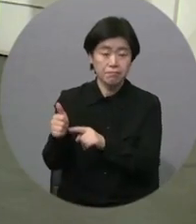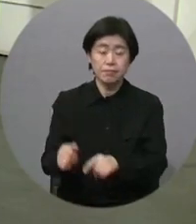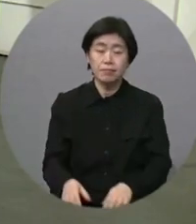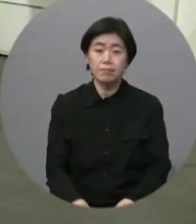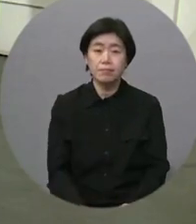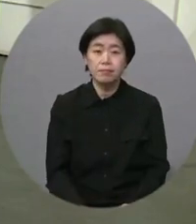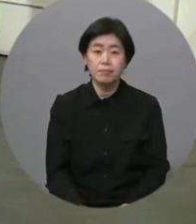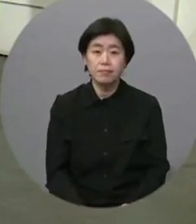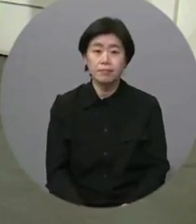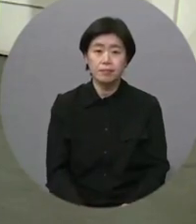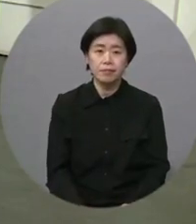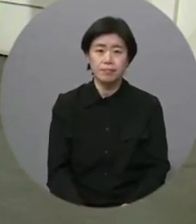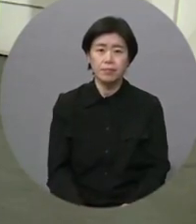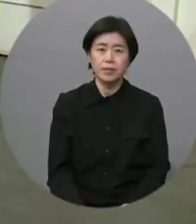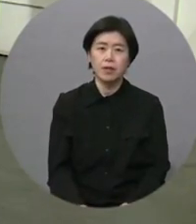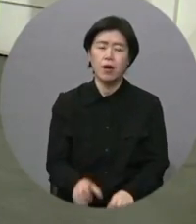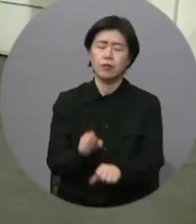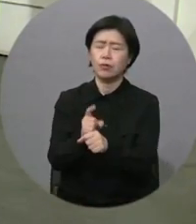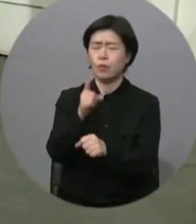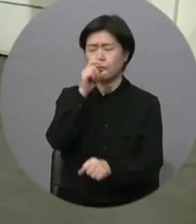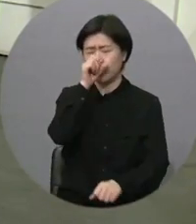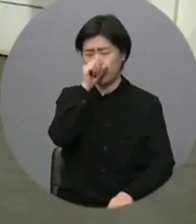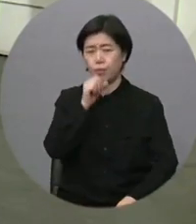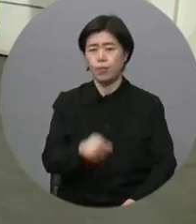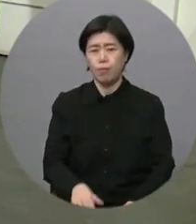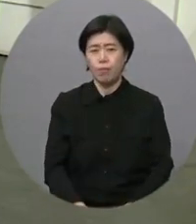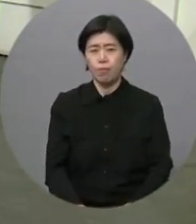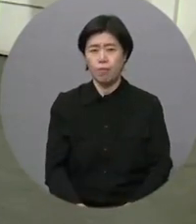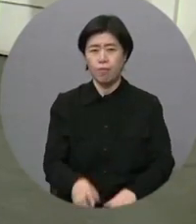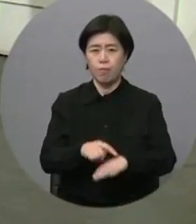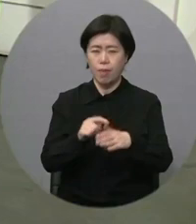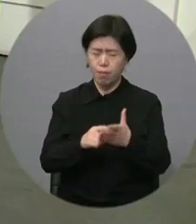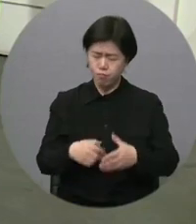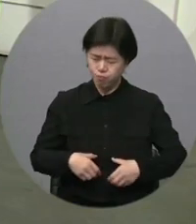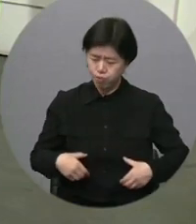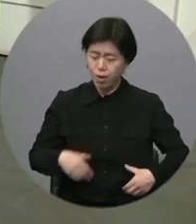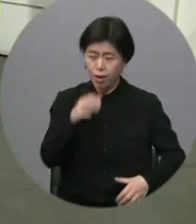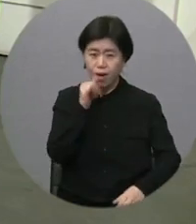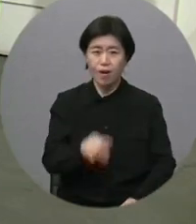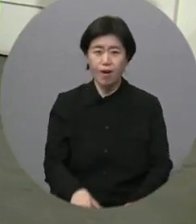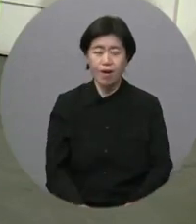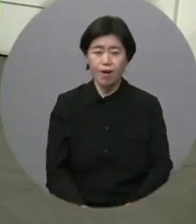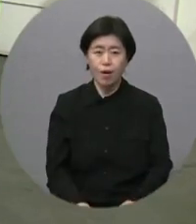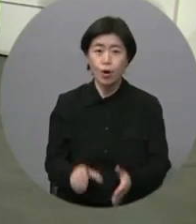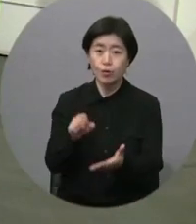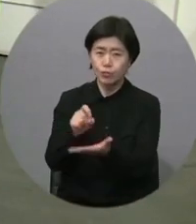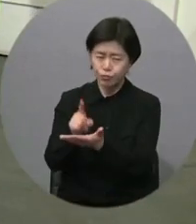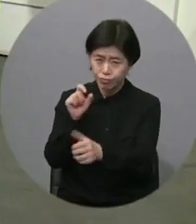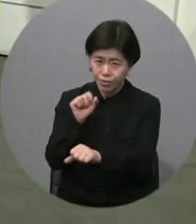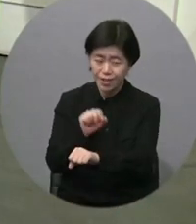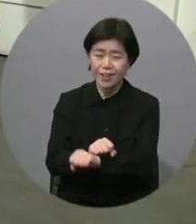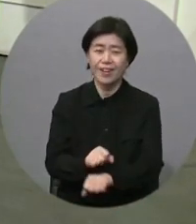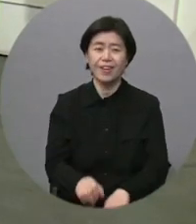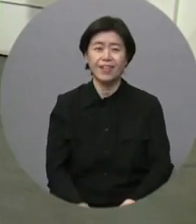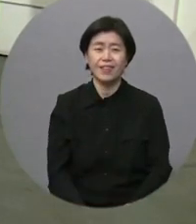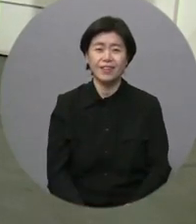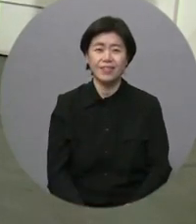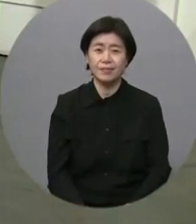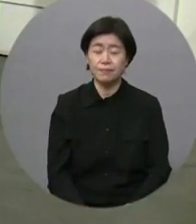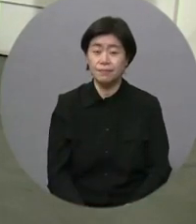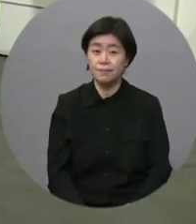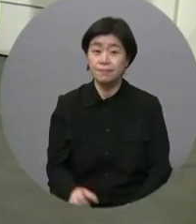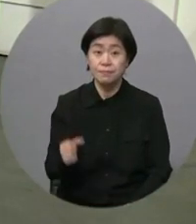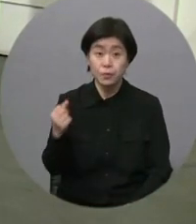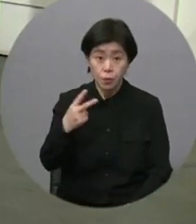일단 인간미가 있으시고 네. 어, 네. 축구를 잘하시고 그리고